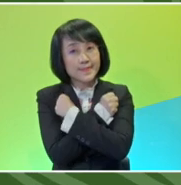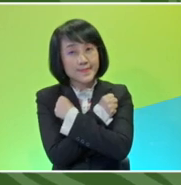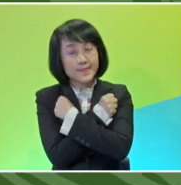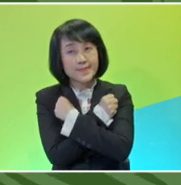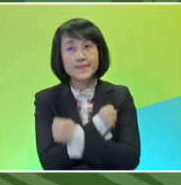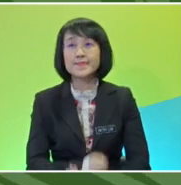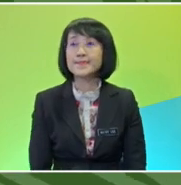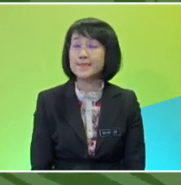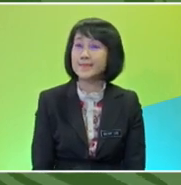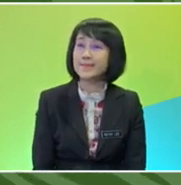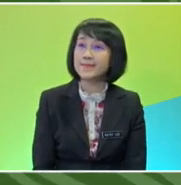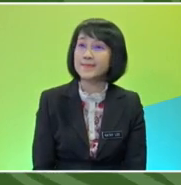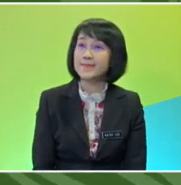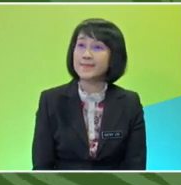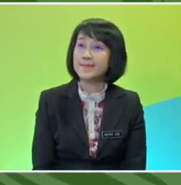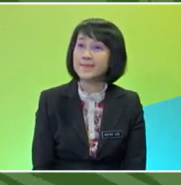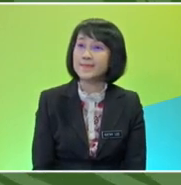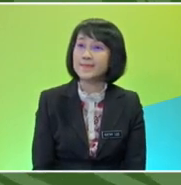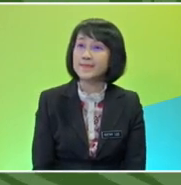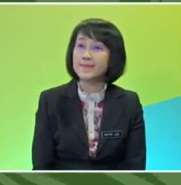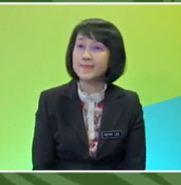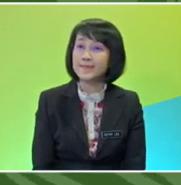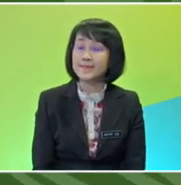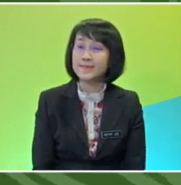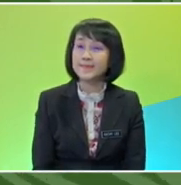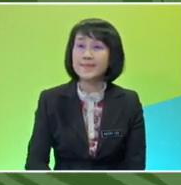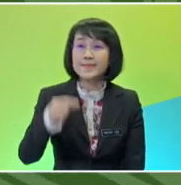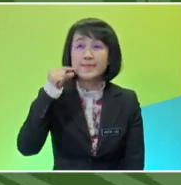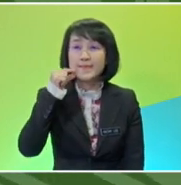Terima kasih Send GB kan